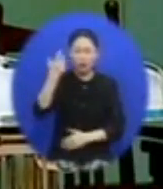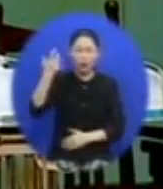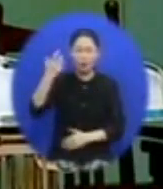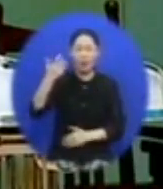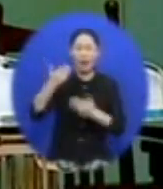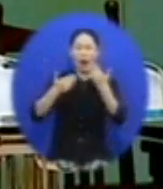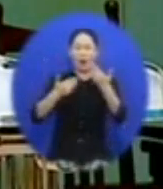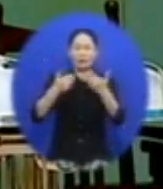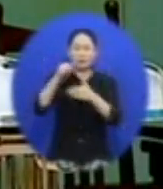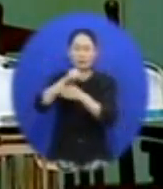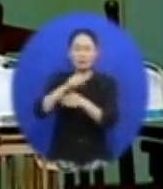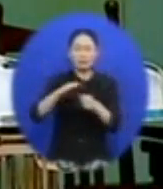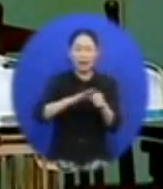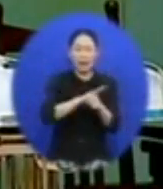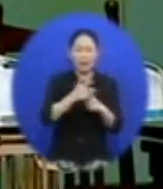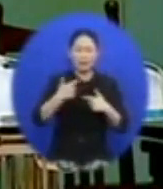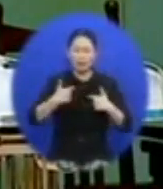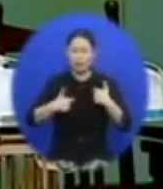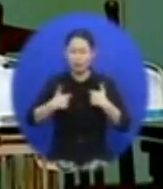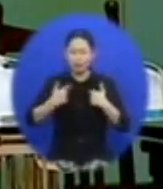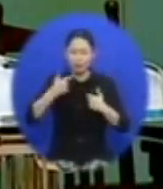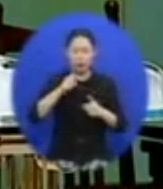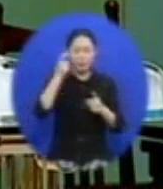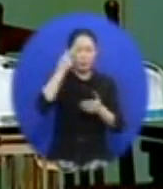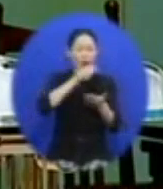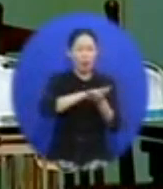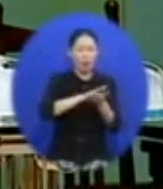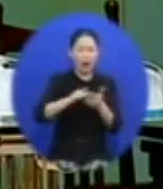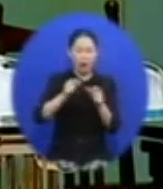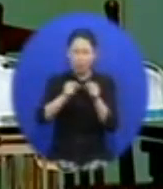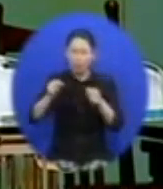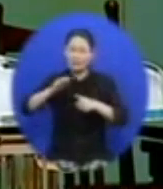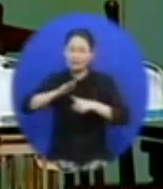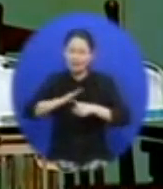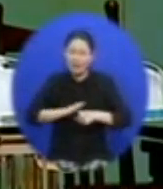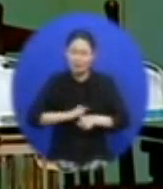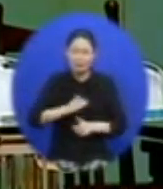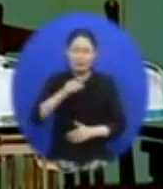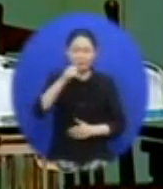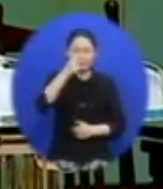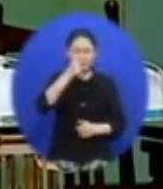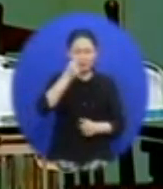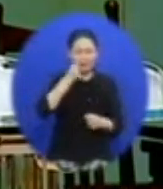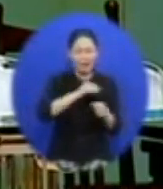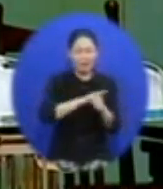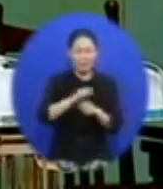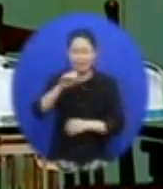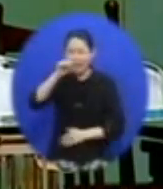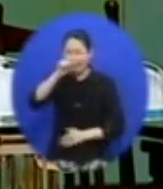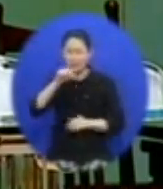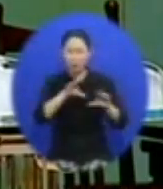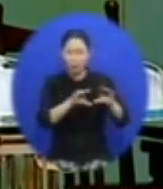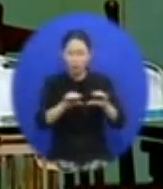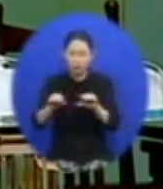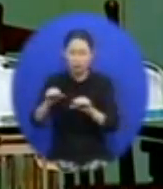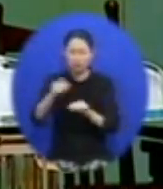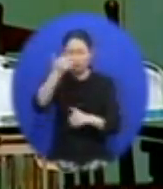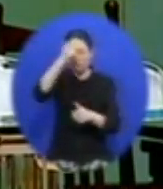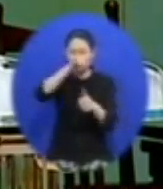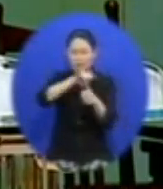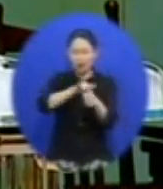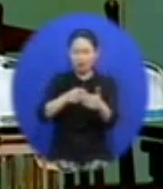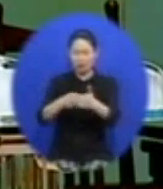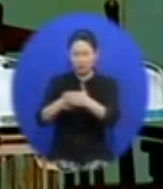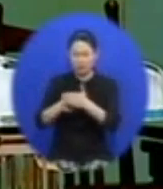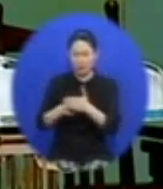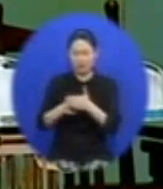나와요 사랑 기쁨 평화 올해 참 홈 자비 양선 언니 5 충성